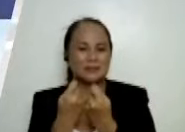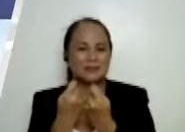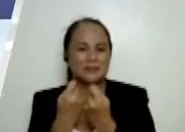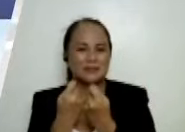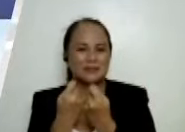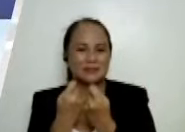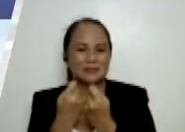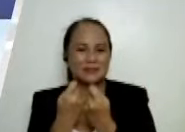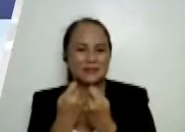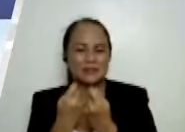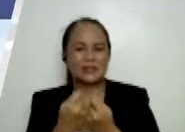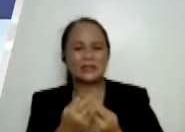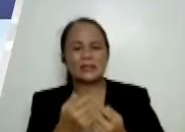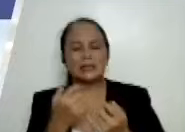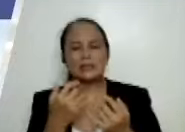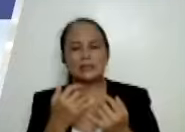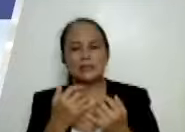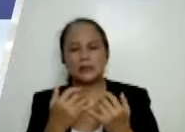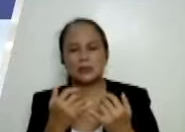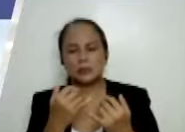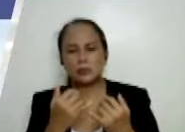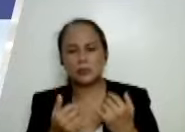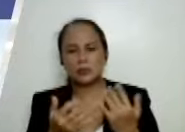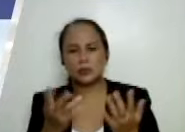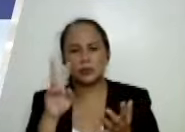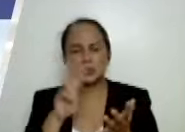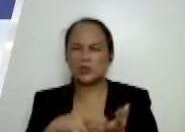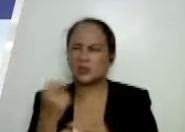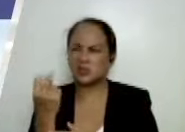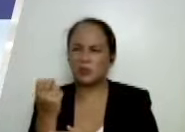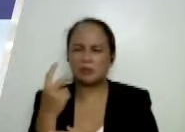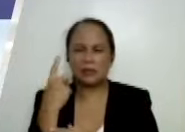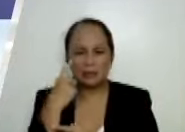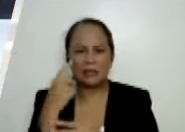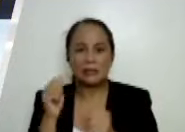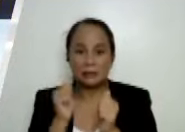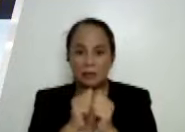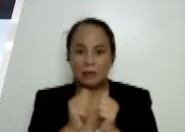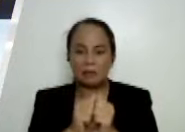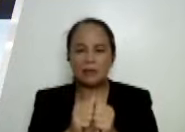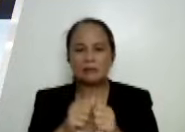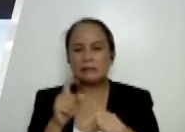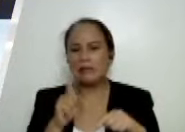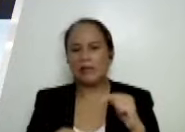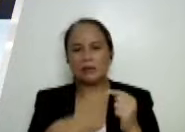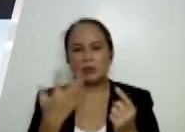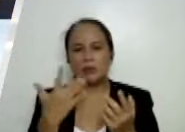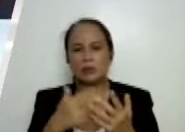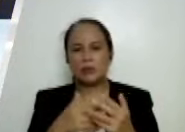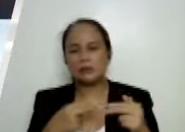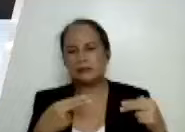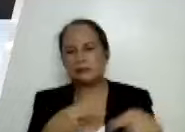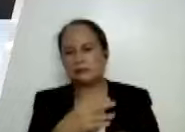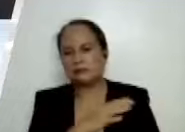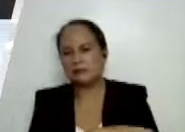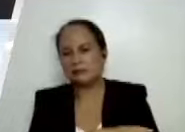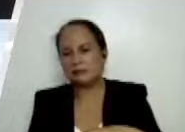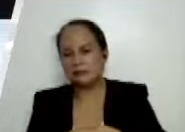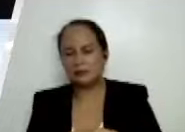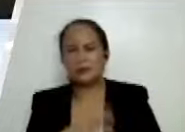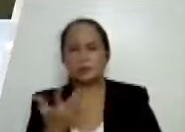Last niya na game, I think it's 2012, sabay kami. Tapos hindi na kasi kaya kasi fracture niya yung kamay niya. So parang ako na lang yung pinush